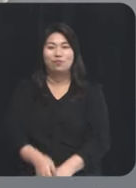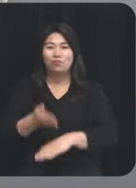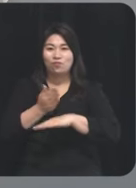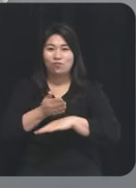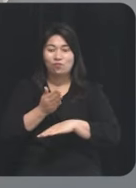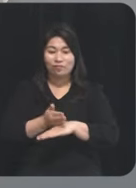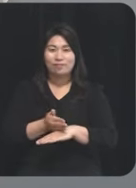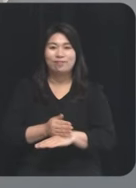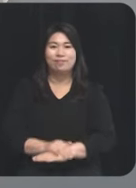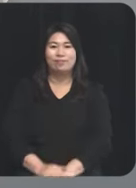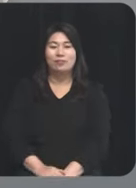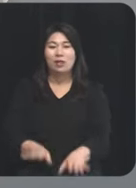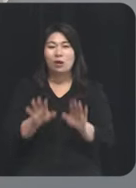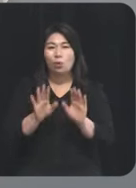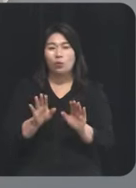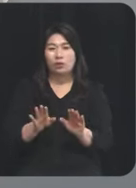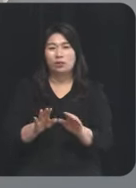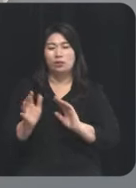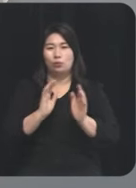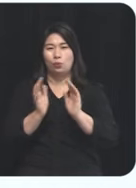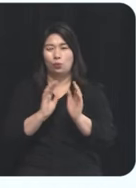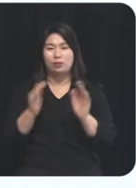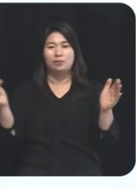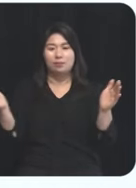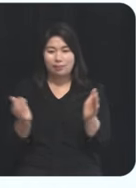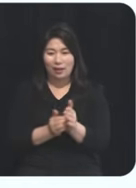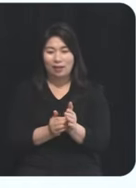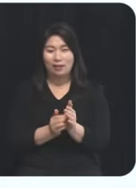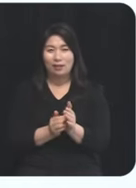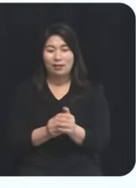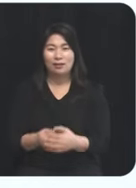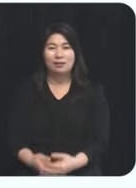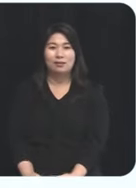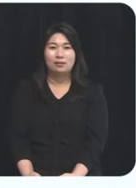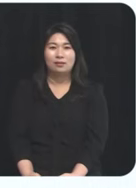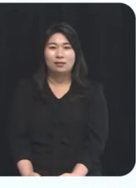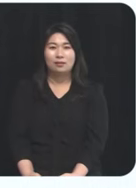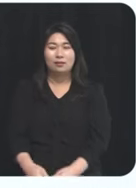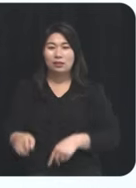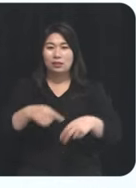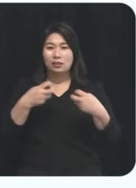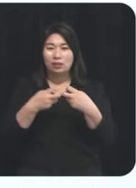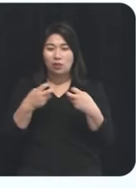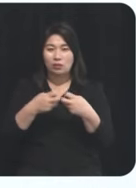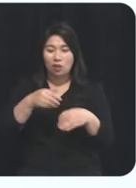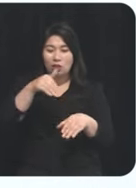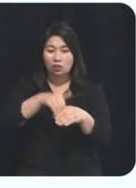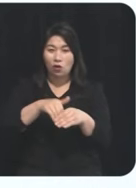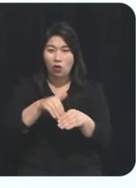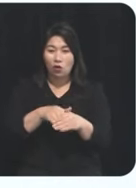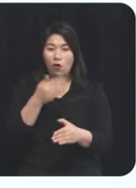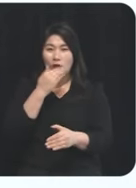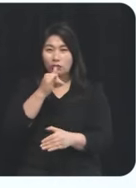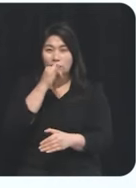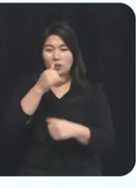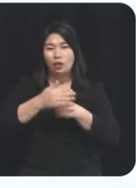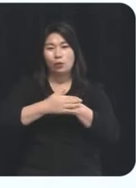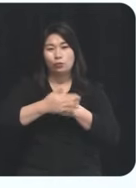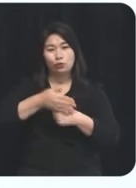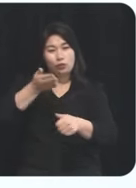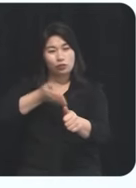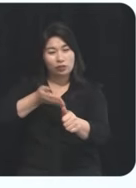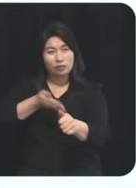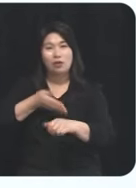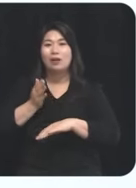감사합니다. 이렇게 해서 오늘 주어진 토론을 다 소화했습니다. 정책 선거가 될 수 있도록 협조해 주신 두 후보께 진심으로